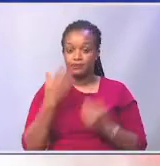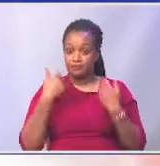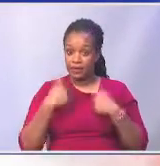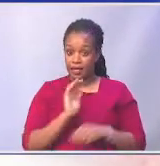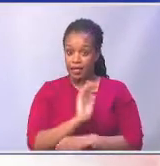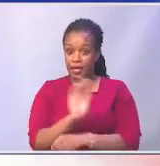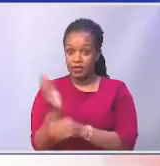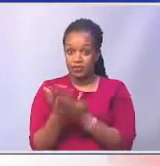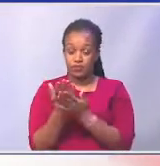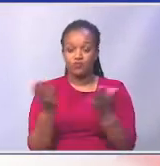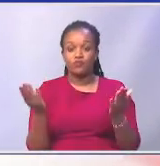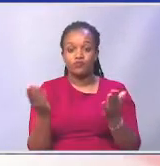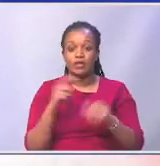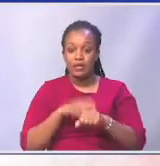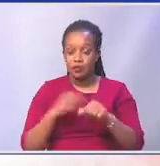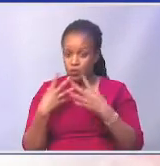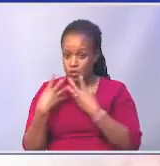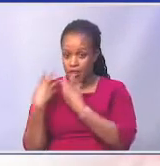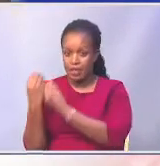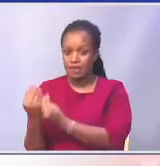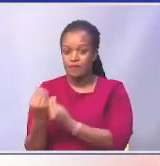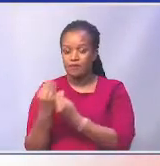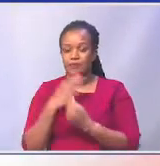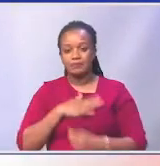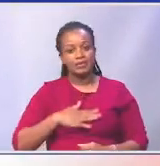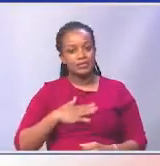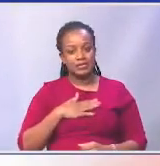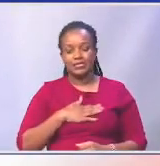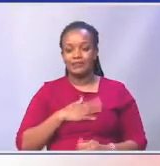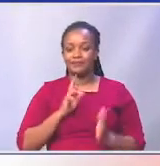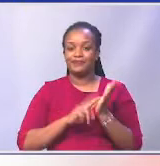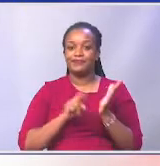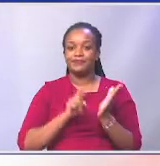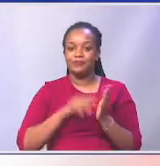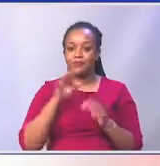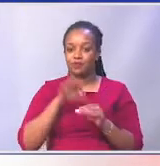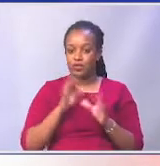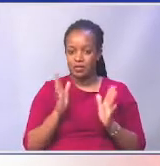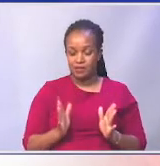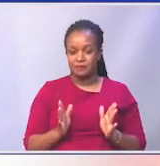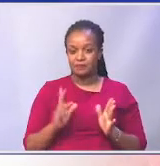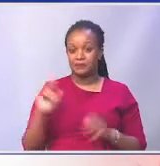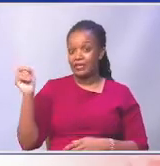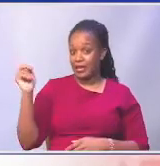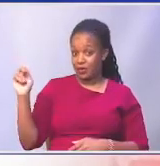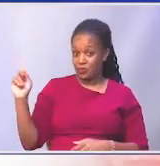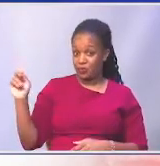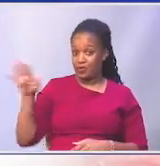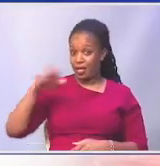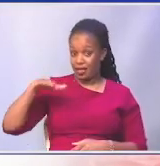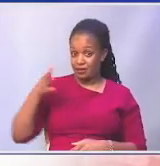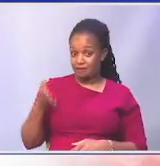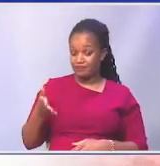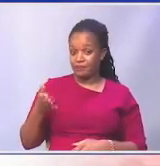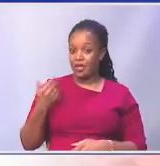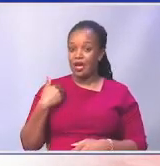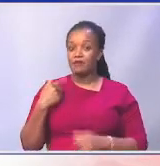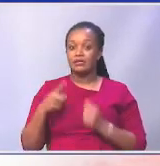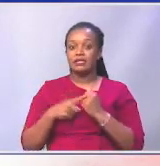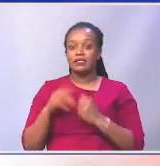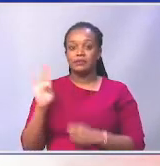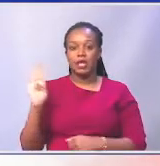leo, let us go and register as voters. Nairobi, we have